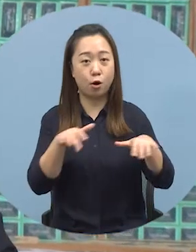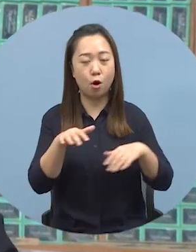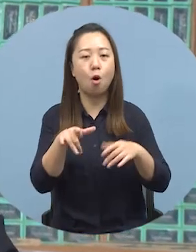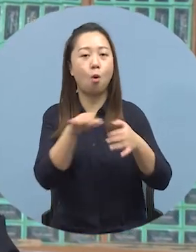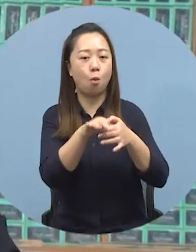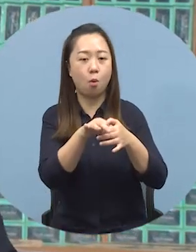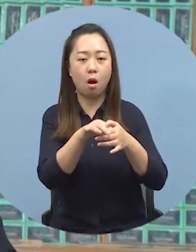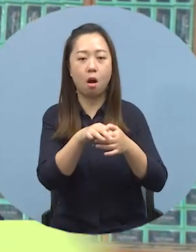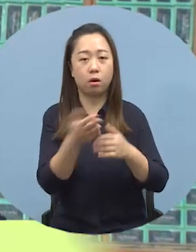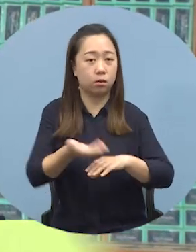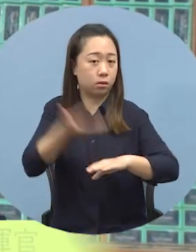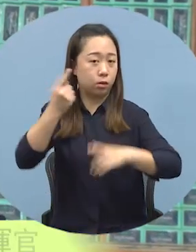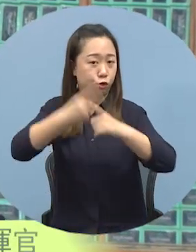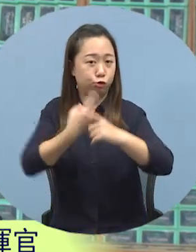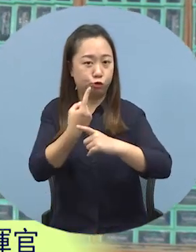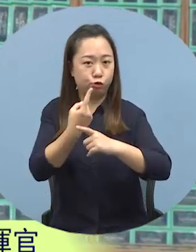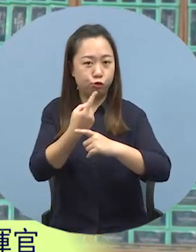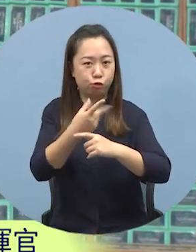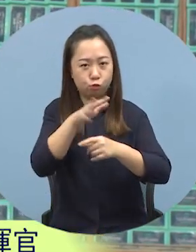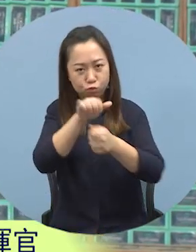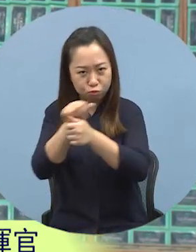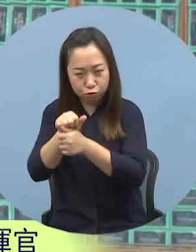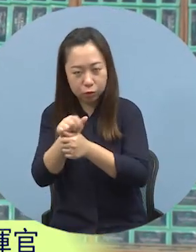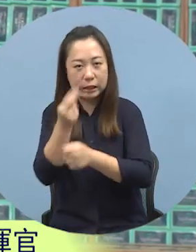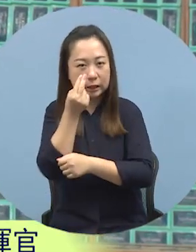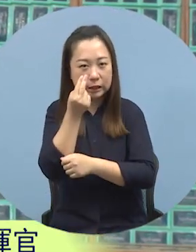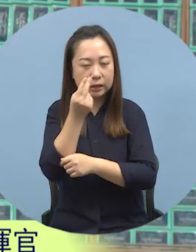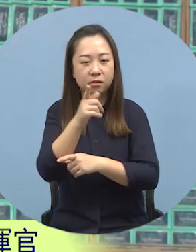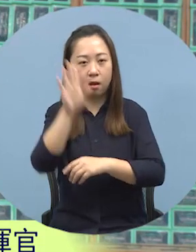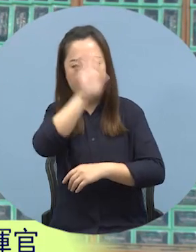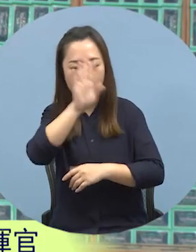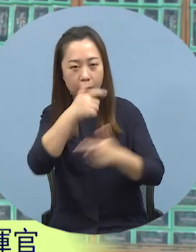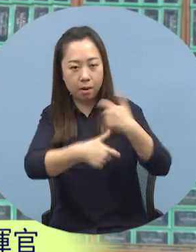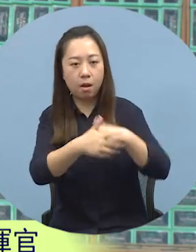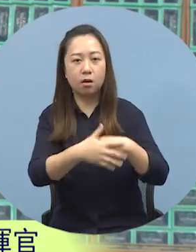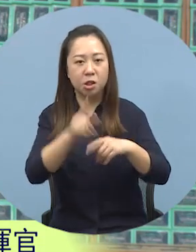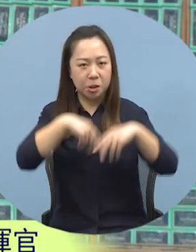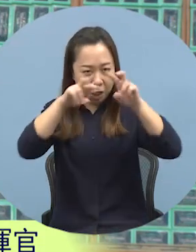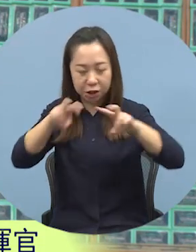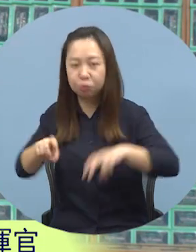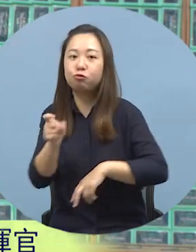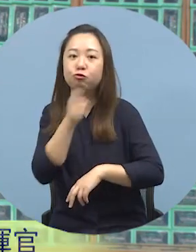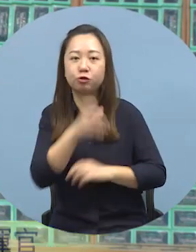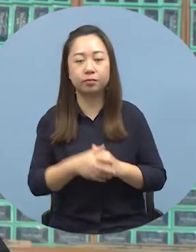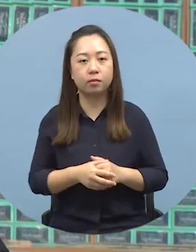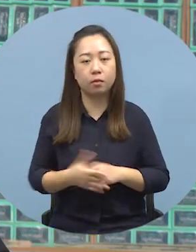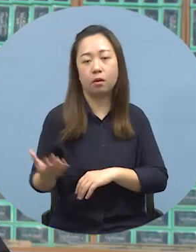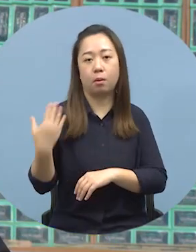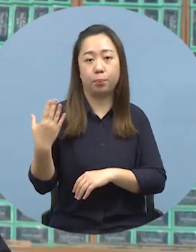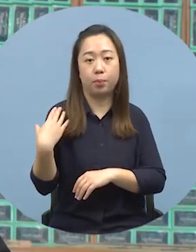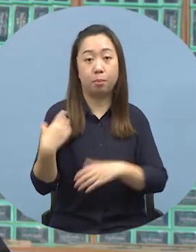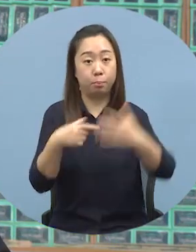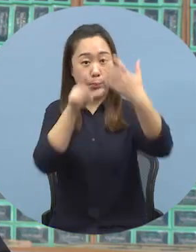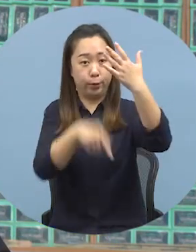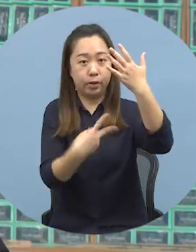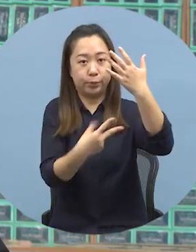港海關咧喺過去一個月嘅反思行動當中咧，係進行咗一個全天候嘅調查噶。咁喺琴日，即